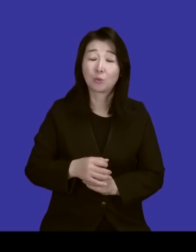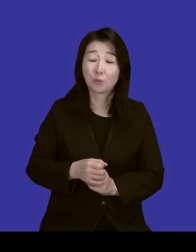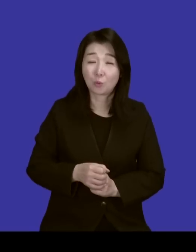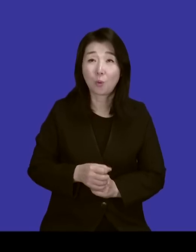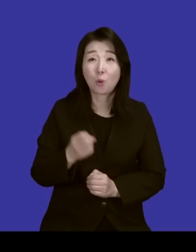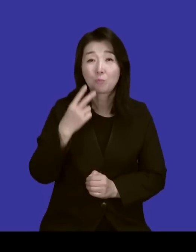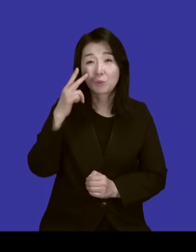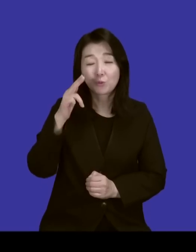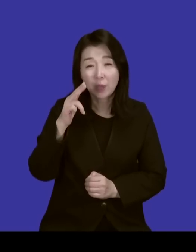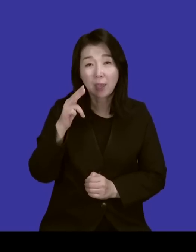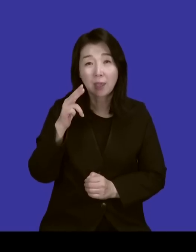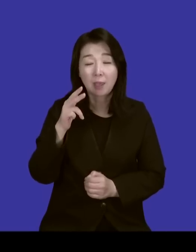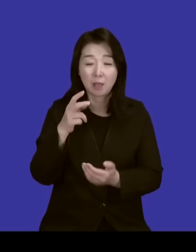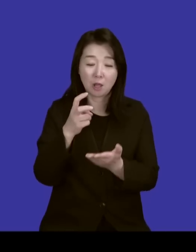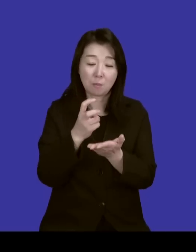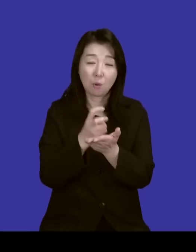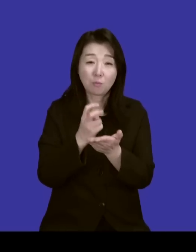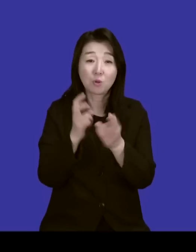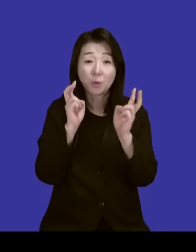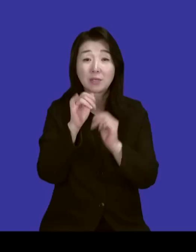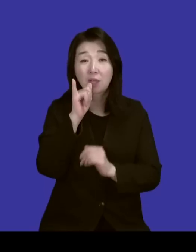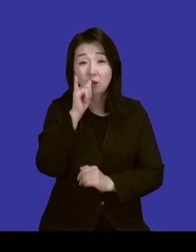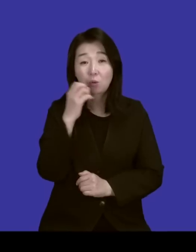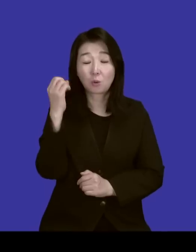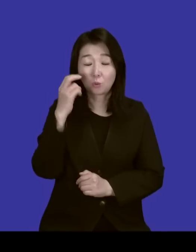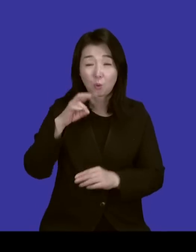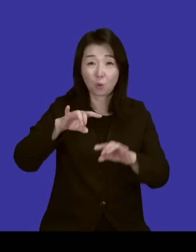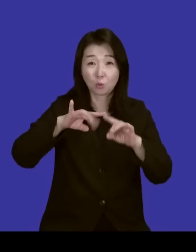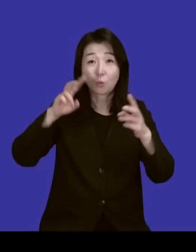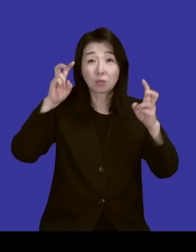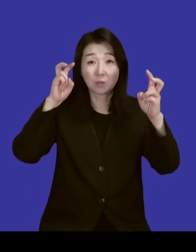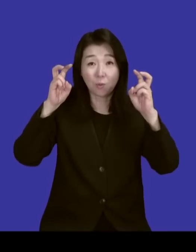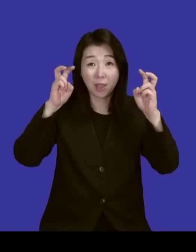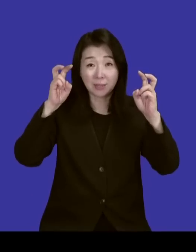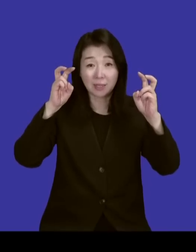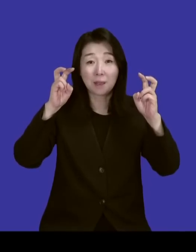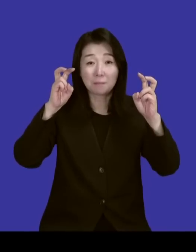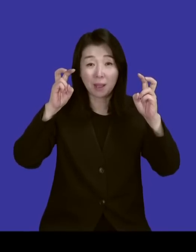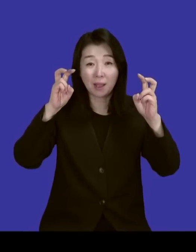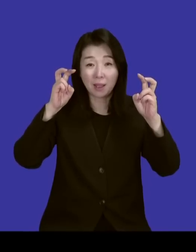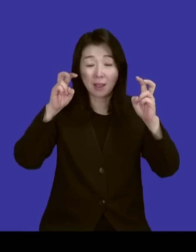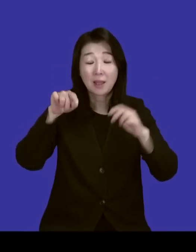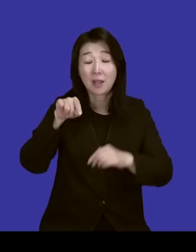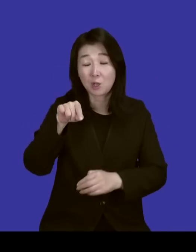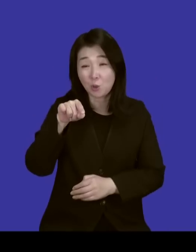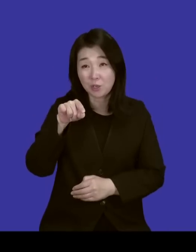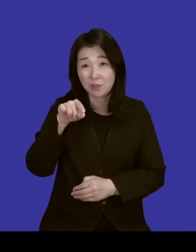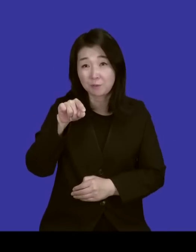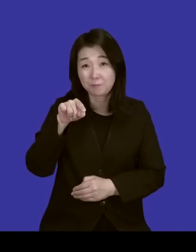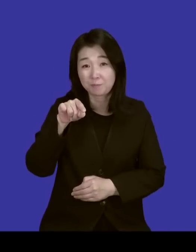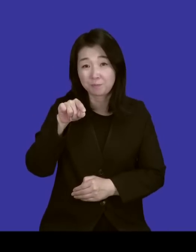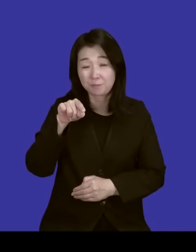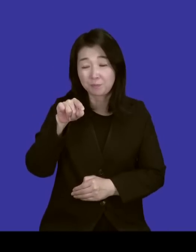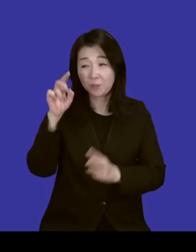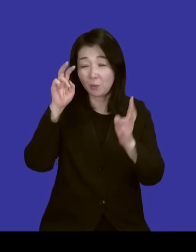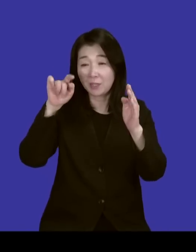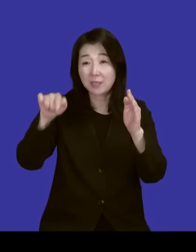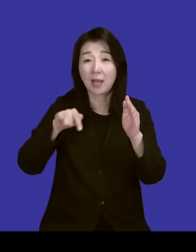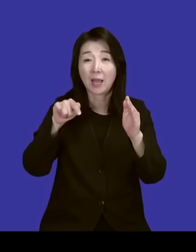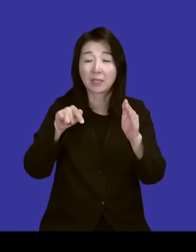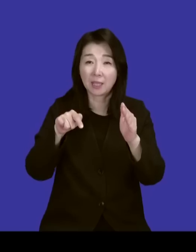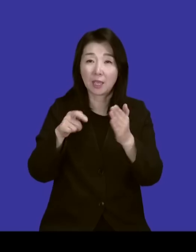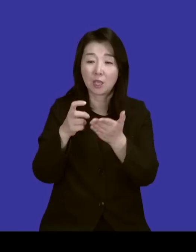있다가 마지막으로 그 통신회사 AT&T라고 예, 예, 예. 거기에 인하우스 로이어죠. 그 네, 네. 회사 안에 고문